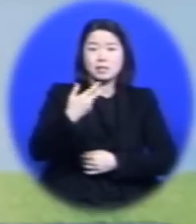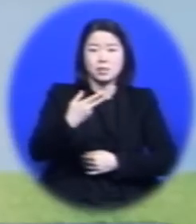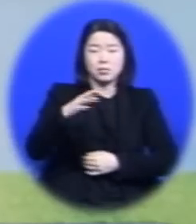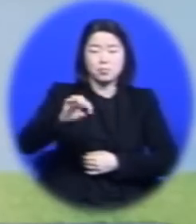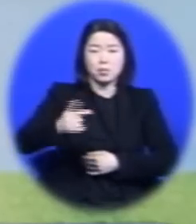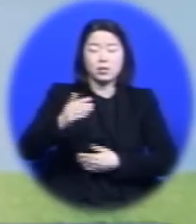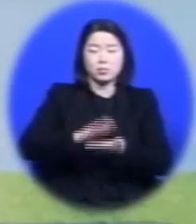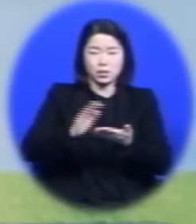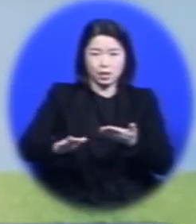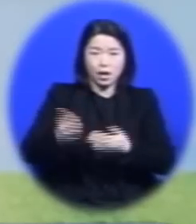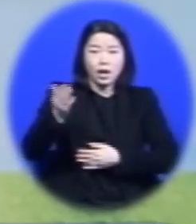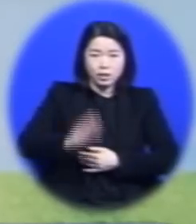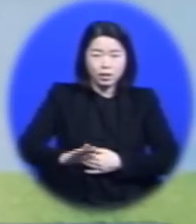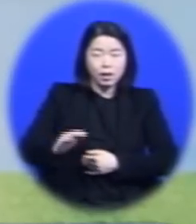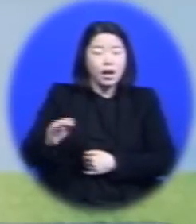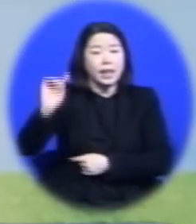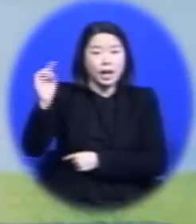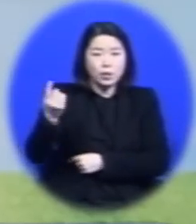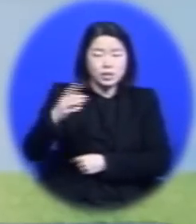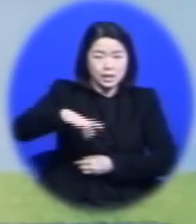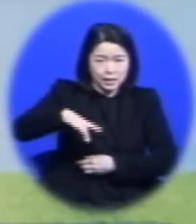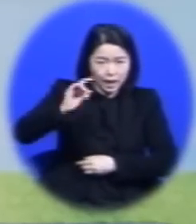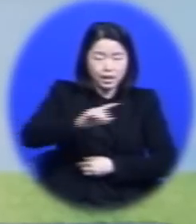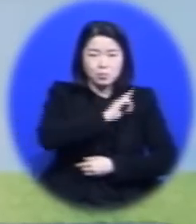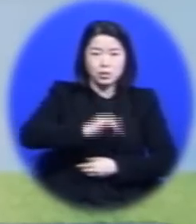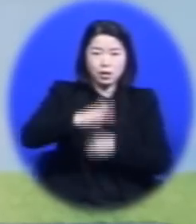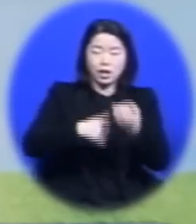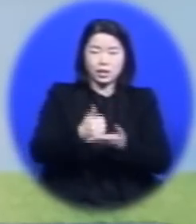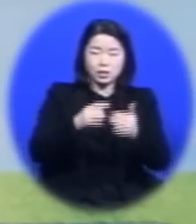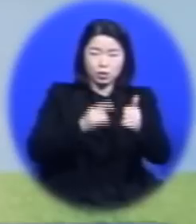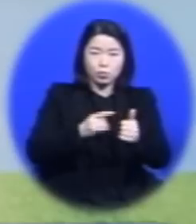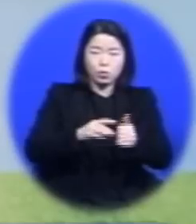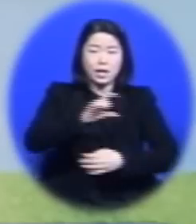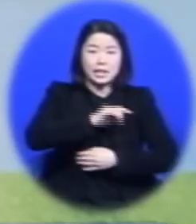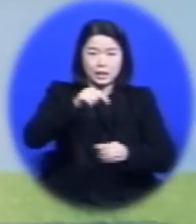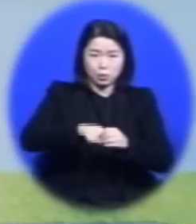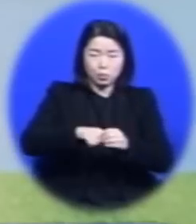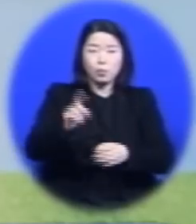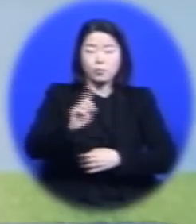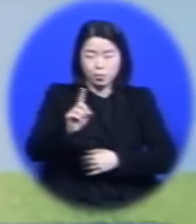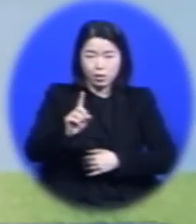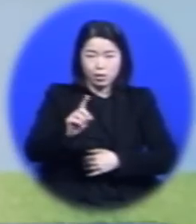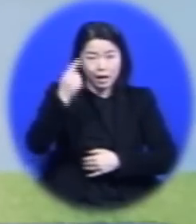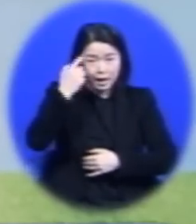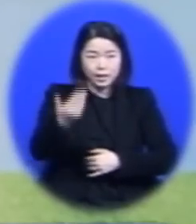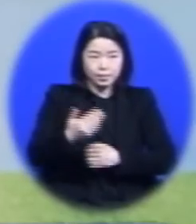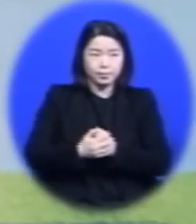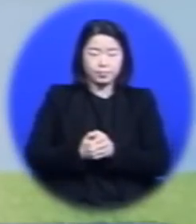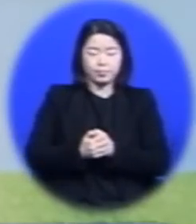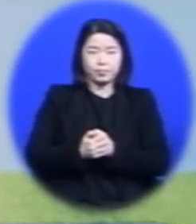솔로몬을 위해서 가장 먼저 하나님께 구한 제이도 목 뭔